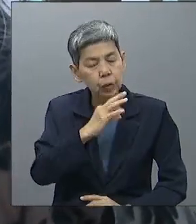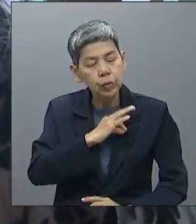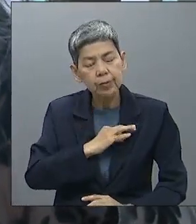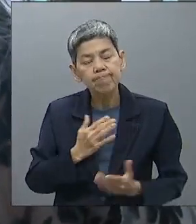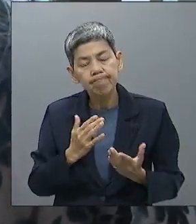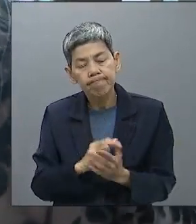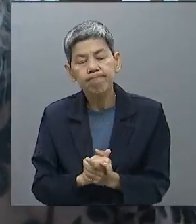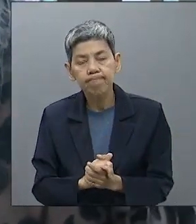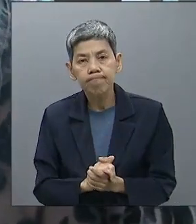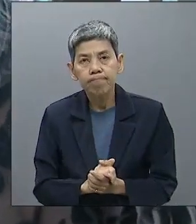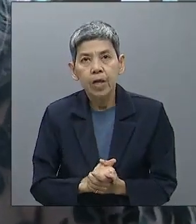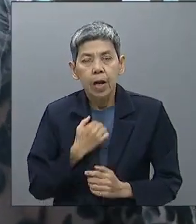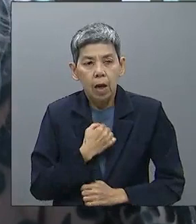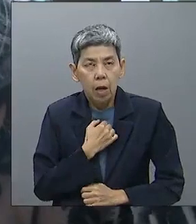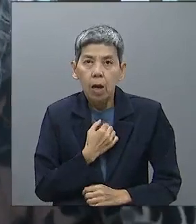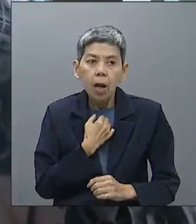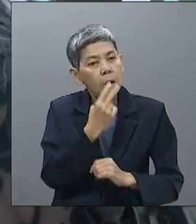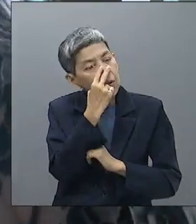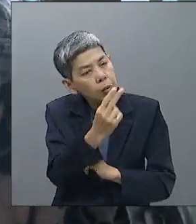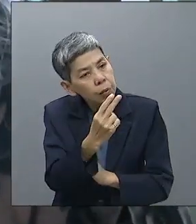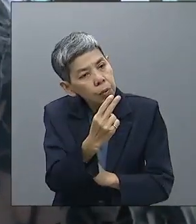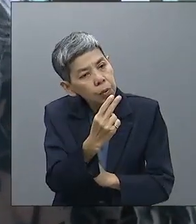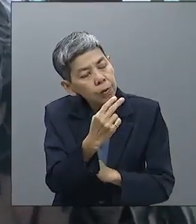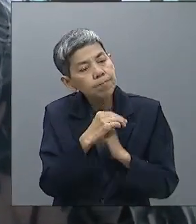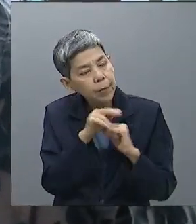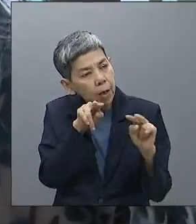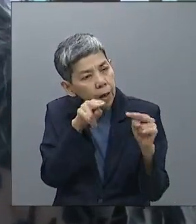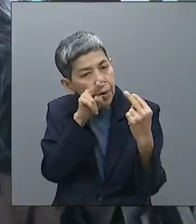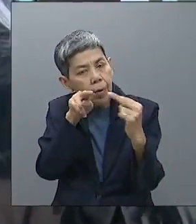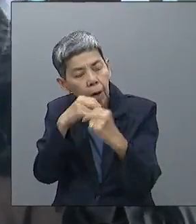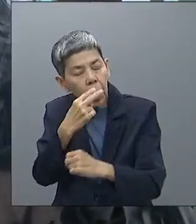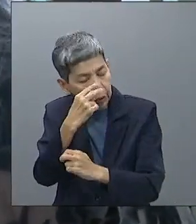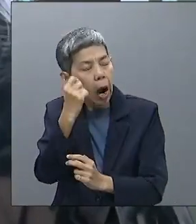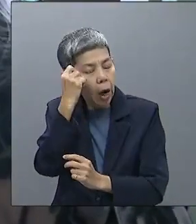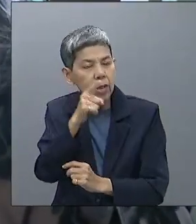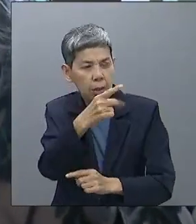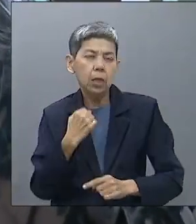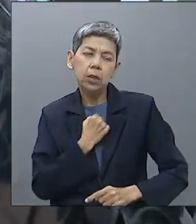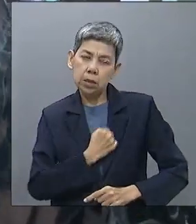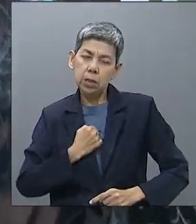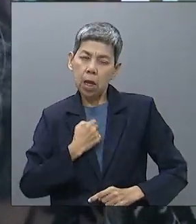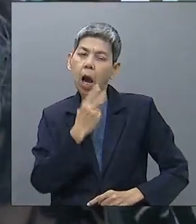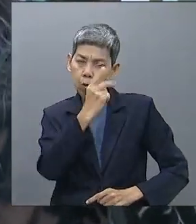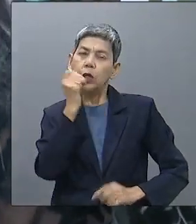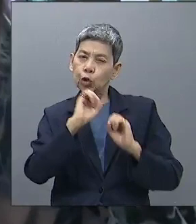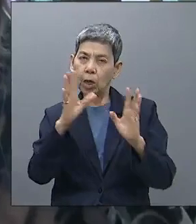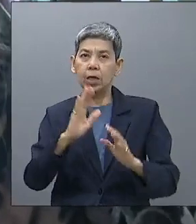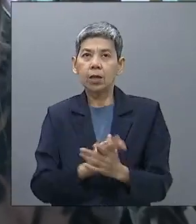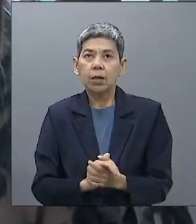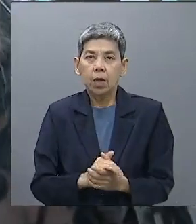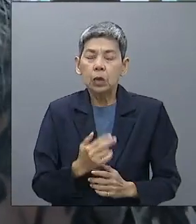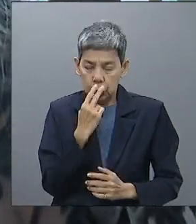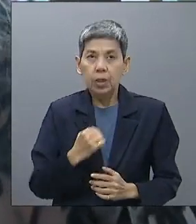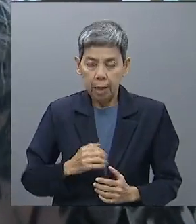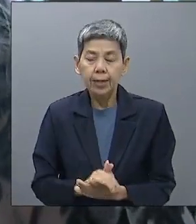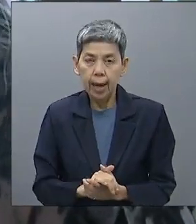ริงๆสายตาที่เราส่งถึงกันมองกันเรารู้ว่าเขาเสียใจอย่างแรงเนาะต้องใช้คำว่าอย่างแรง อย่าง